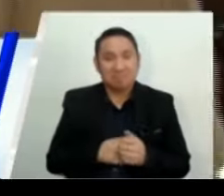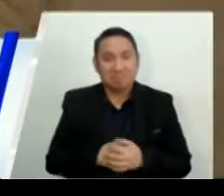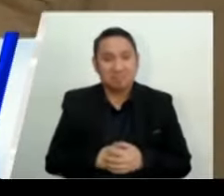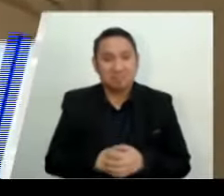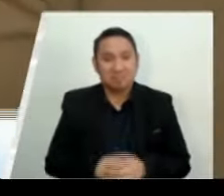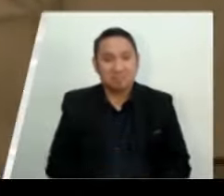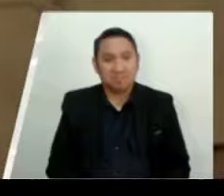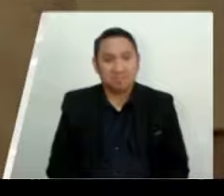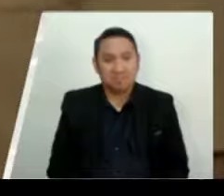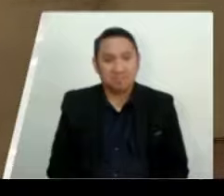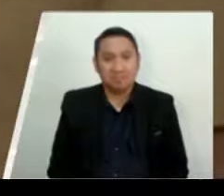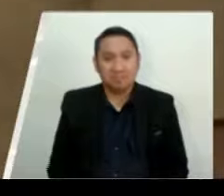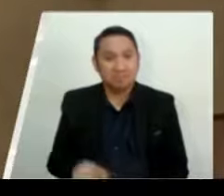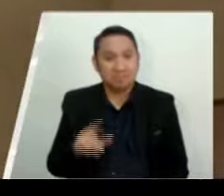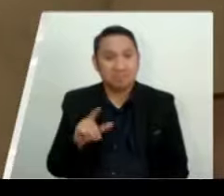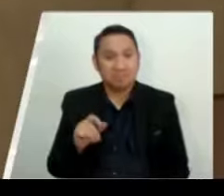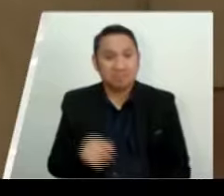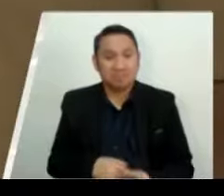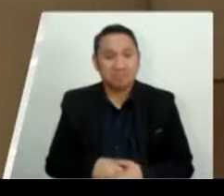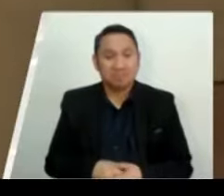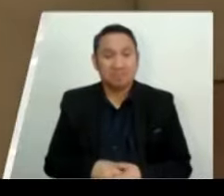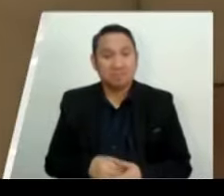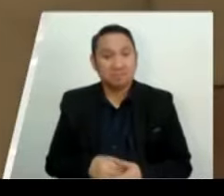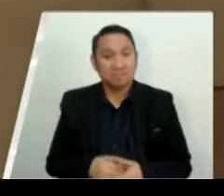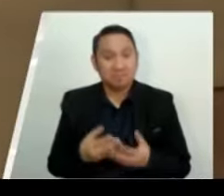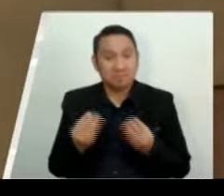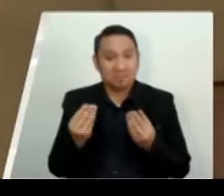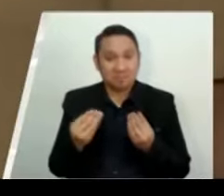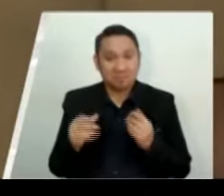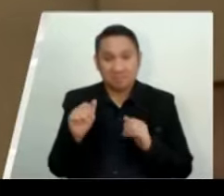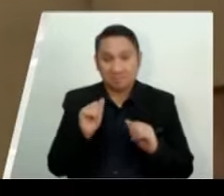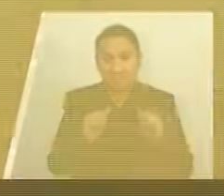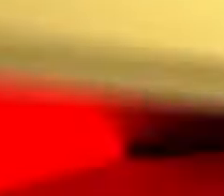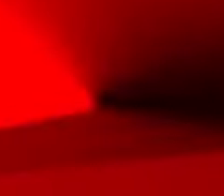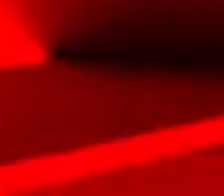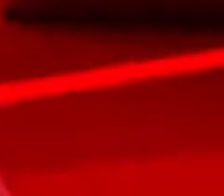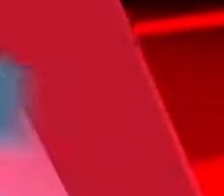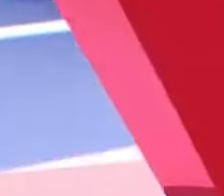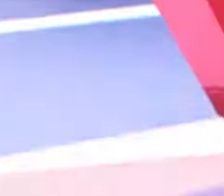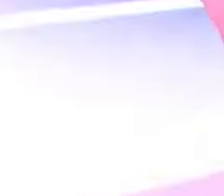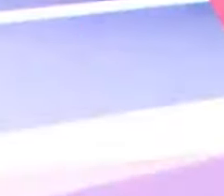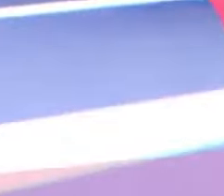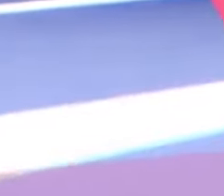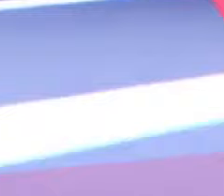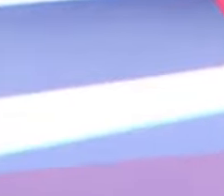Lar Santiago, updated sa showbiz happenings.